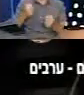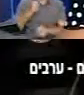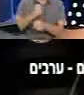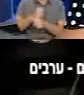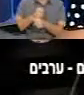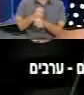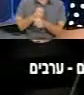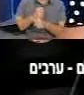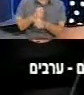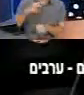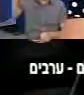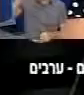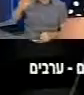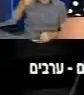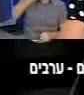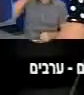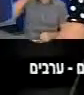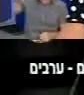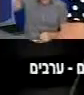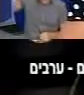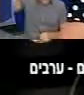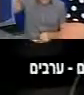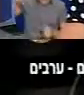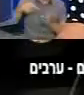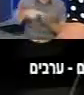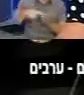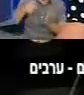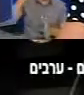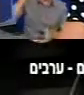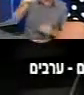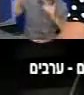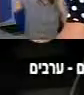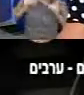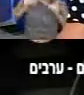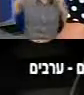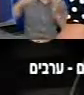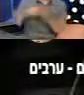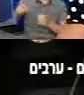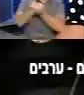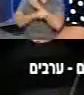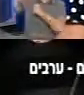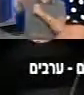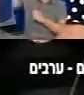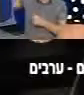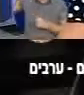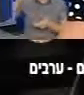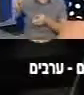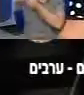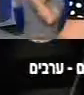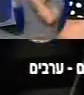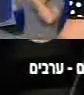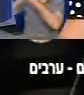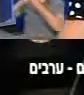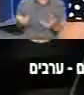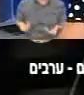ערבים בוגרי ירדן להתמחות, כיוון שהם לא יודעים מה הרמה של הלימודים. מאוניברסיטאות בירדן, אתה לא יודע, הוא יצר שם קשרים,